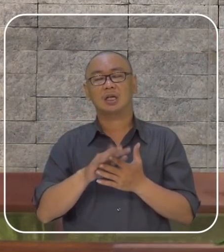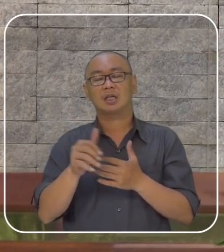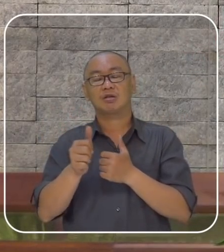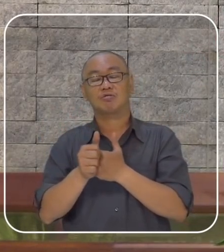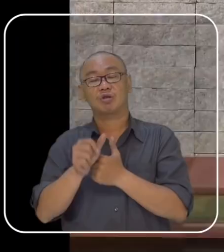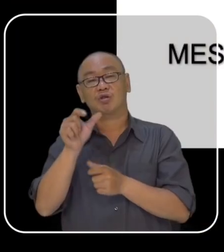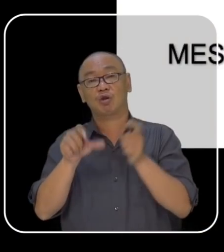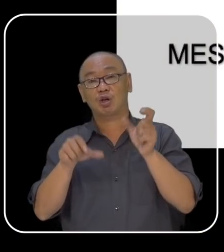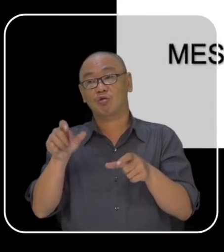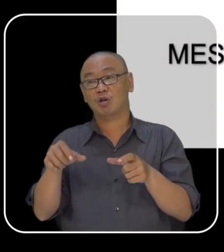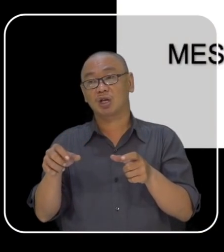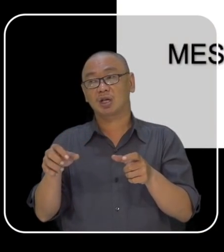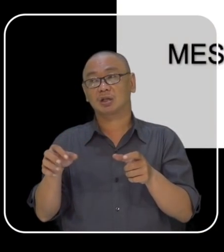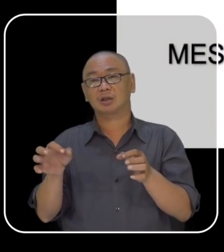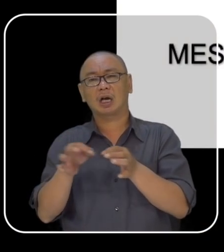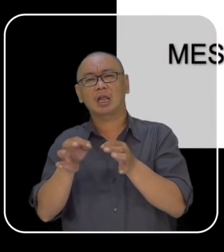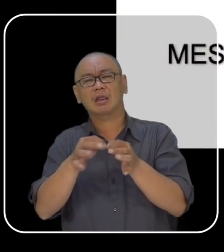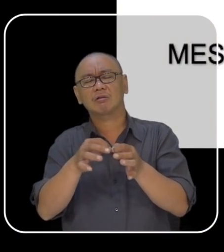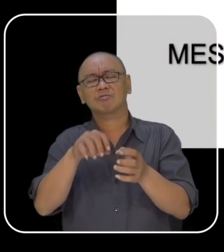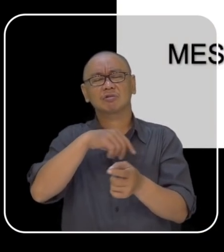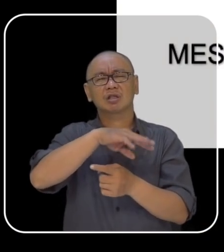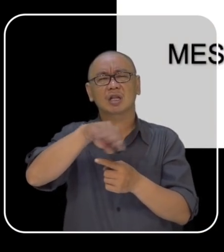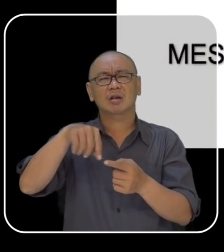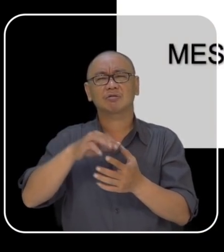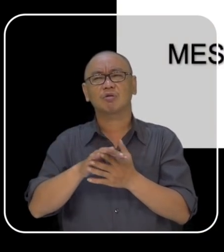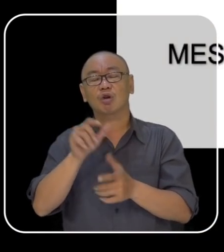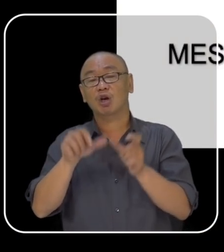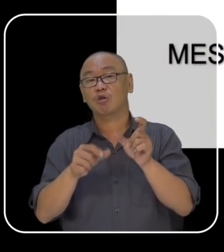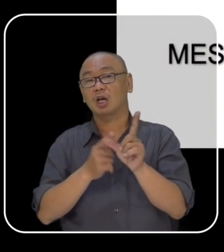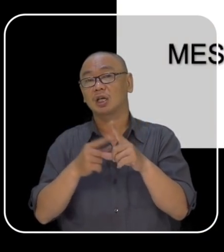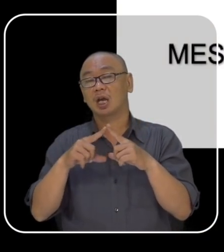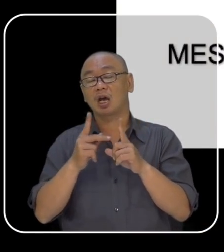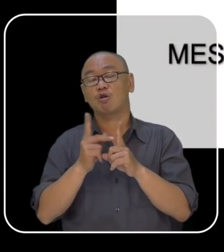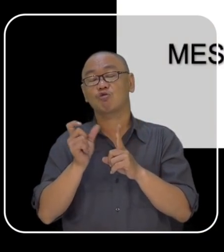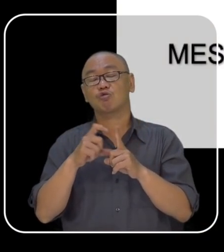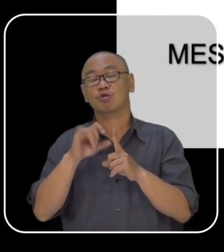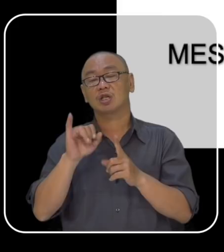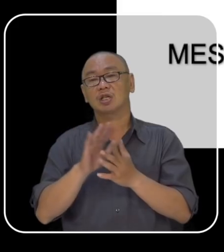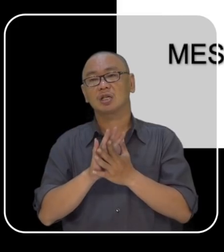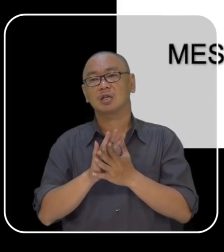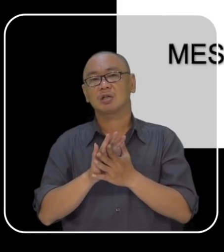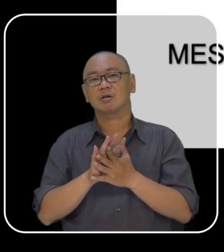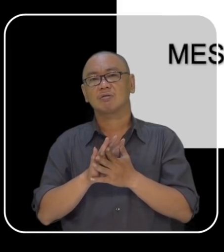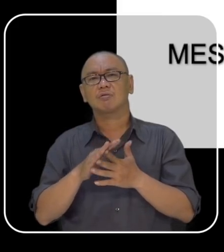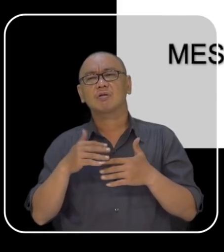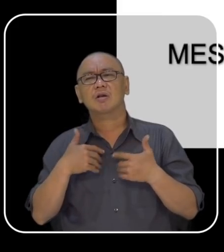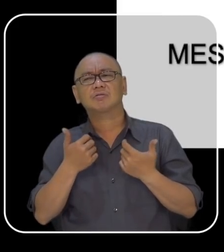yang ada di sekitarnya, orang-orang Yahudi itu. Ya, reaksi mereka justru